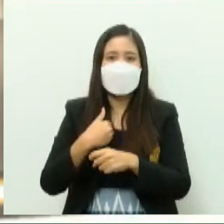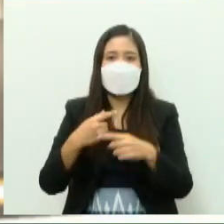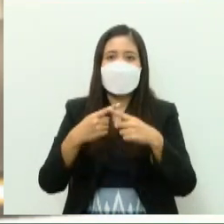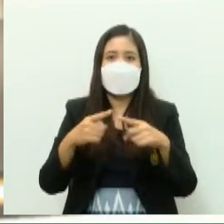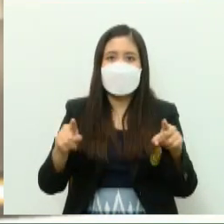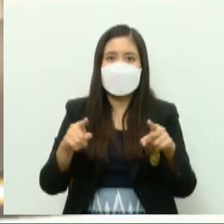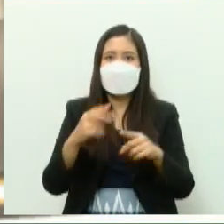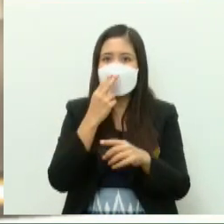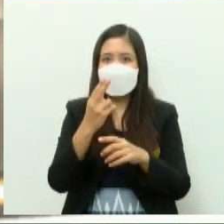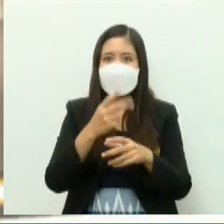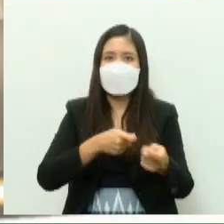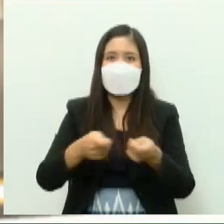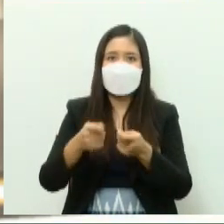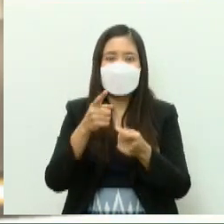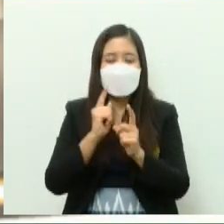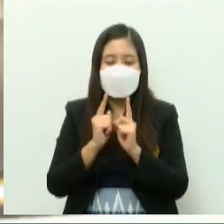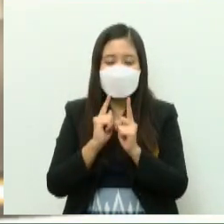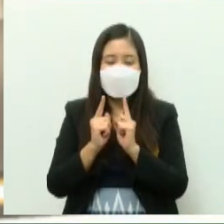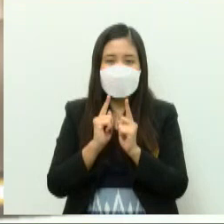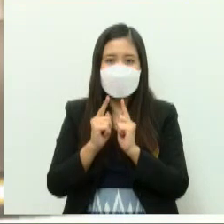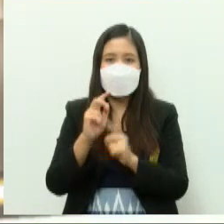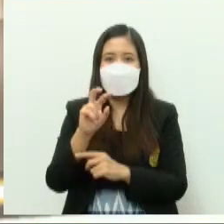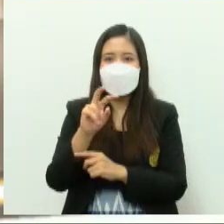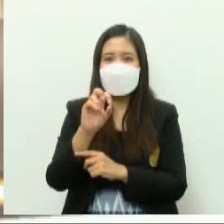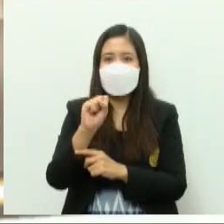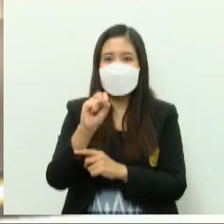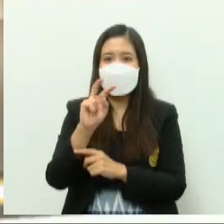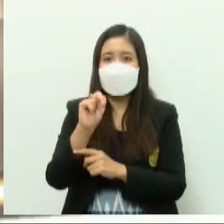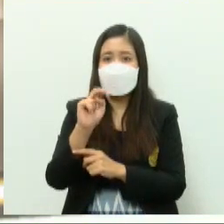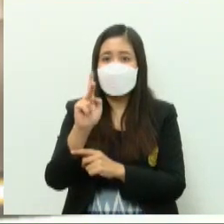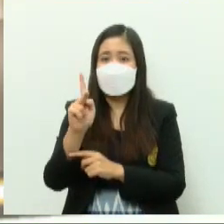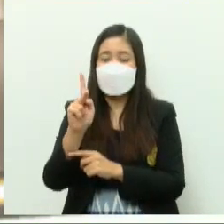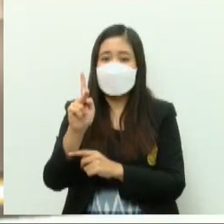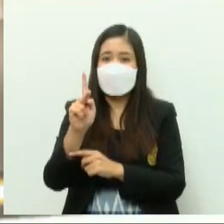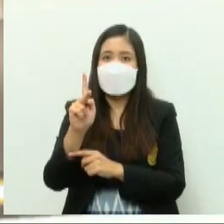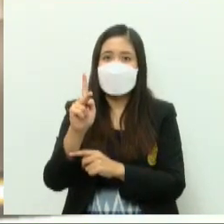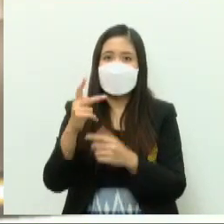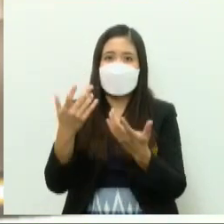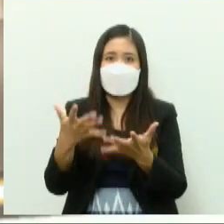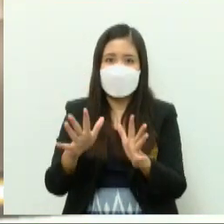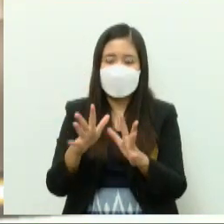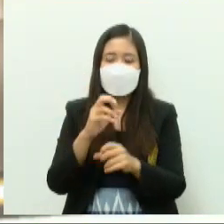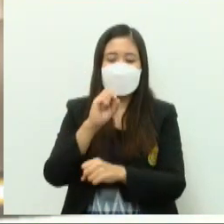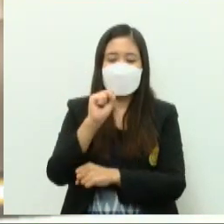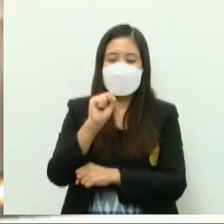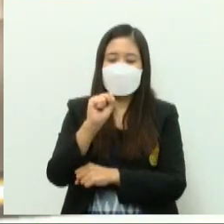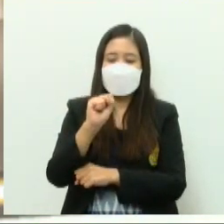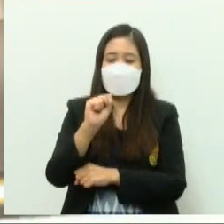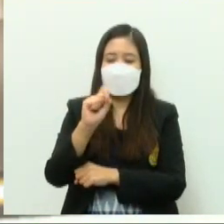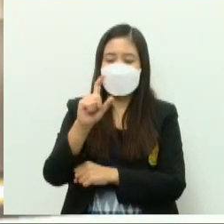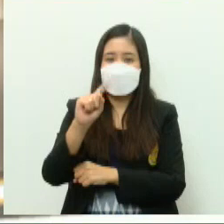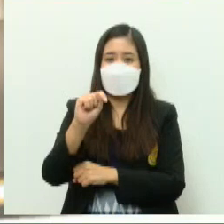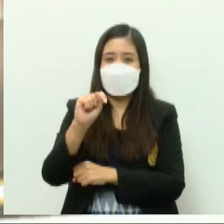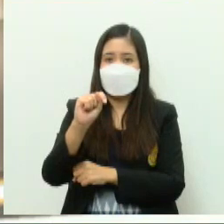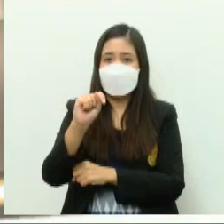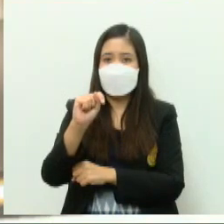ตอะไรต่างๆอันนี้ผมได้พูดคุยกับทางสำนักนวัตกรรมการจัดสำนักติดตามการและประเมินผลการจั